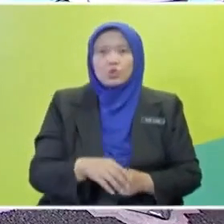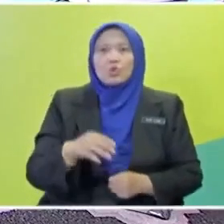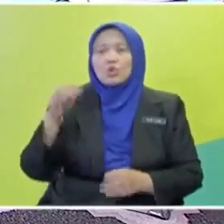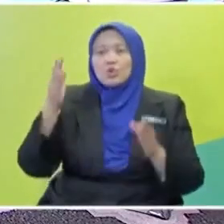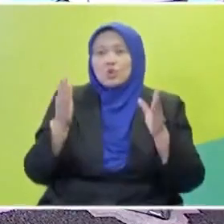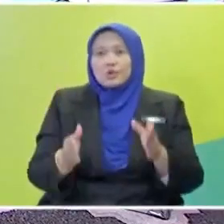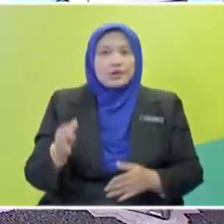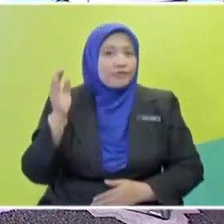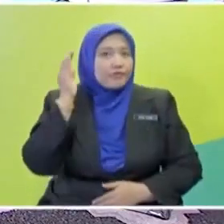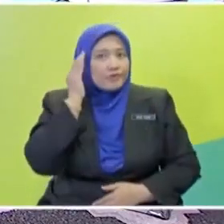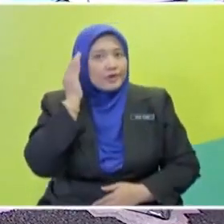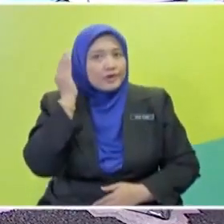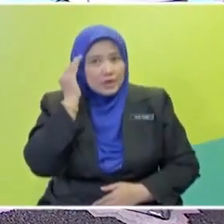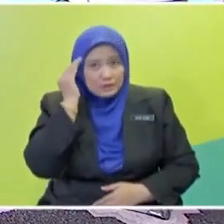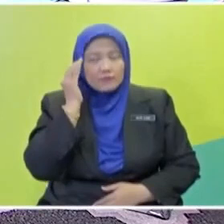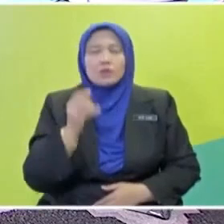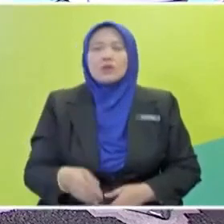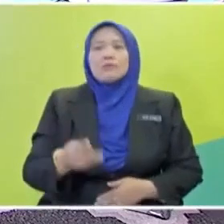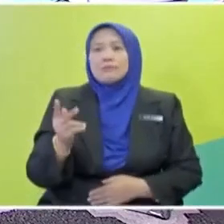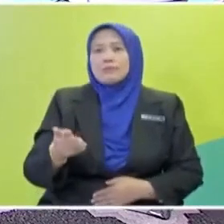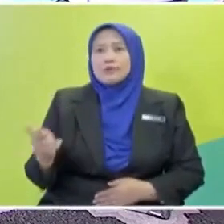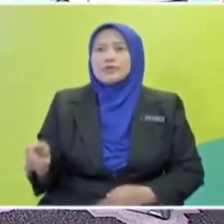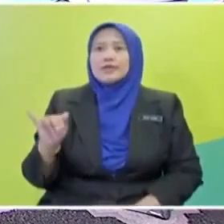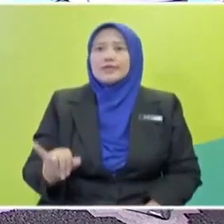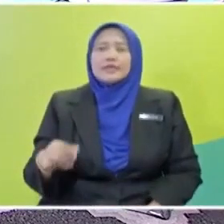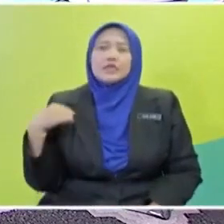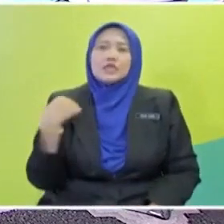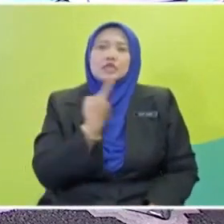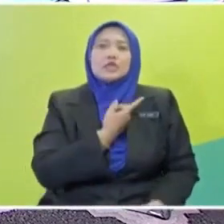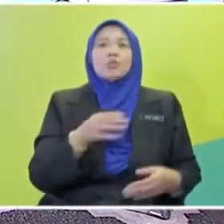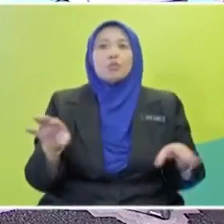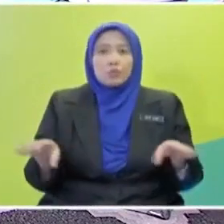apa. Jadi dan apa yang kita lakar sebenarnya supaya orang